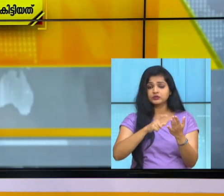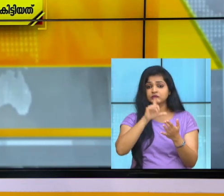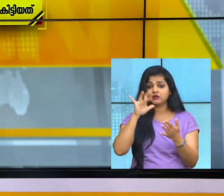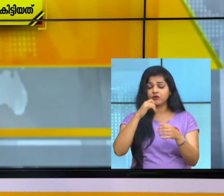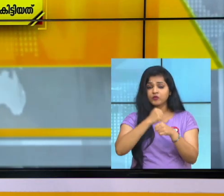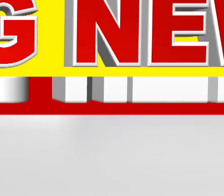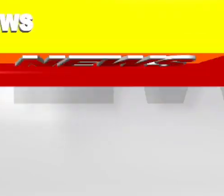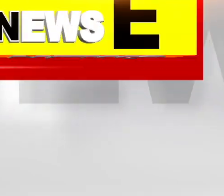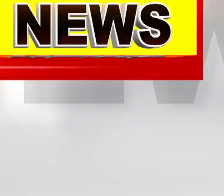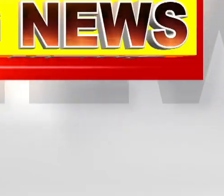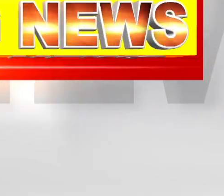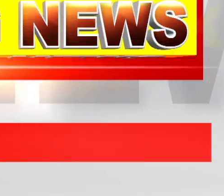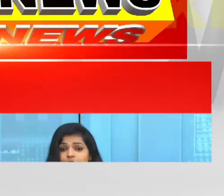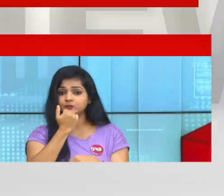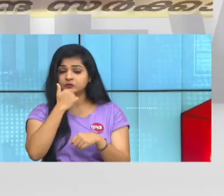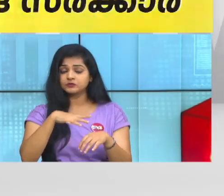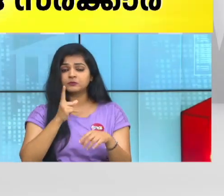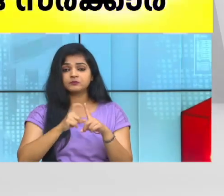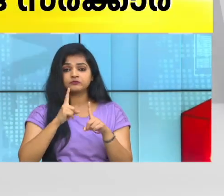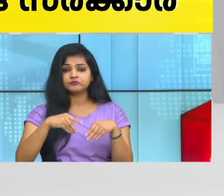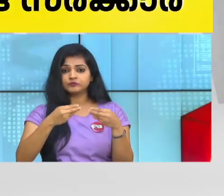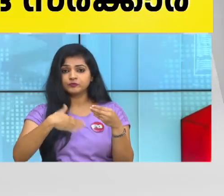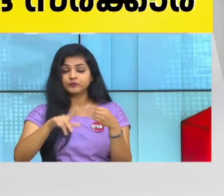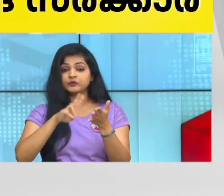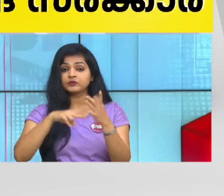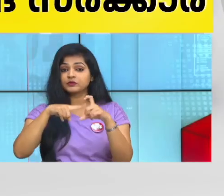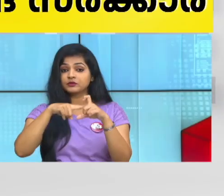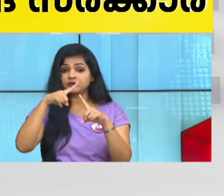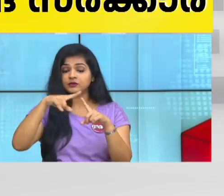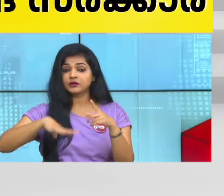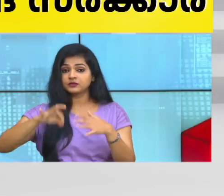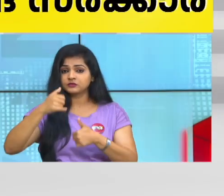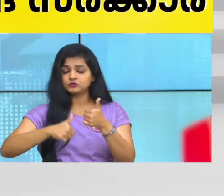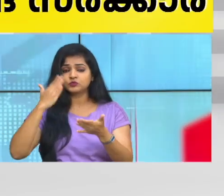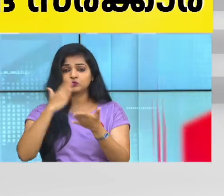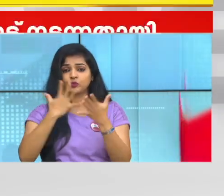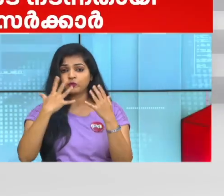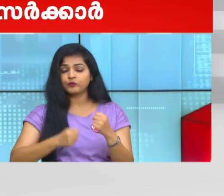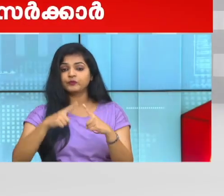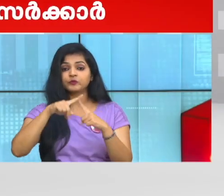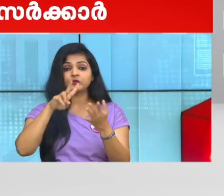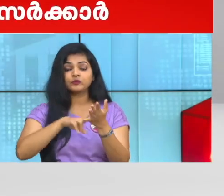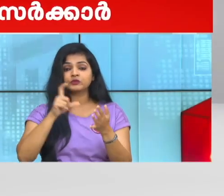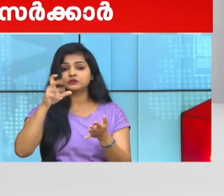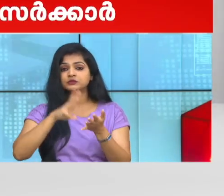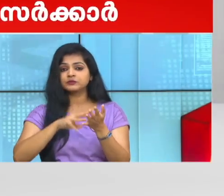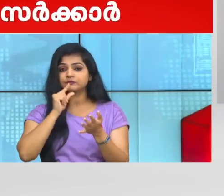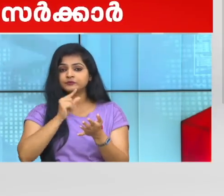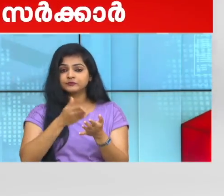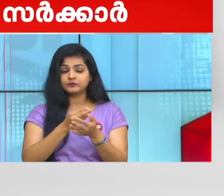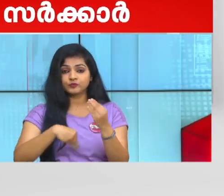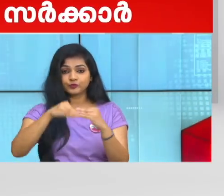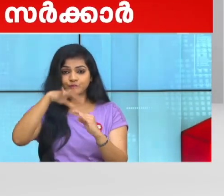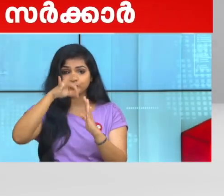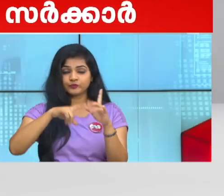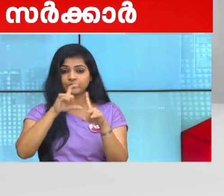കുറ്റക്കാരെ വെറുതെ വിടില്ല എന്നും കേന്ദ്രമന്ത്രി വ്യക്തമാക്കി. നീറ്റ് പരീക്ഷ നിർത്തലാക്കണമെന്ന് ആവർത്തിച്ച് തമിഴ്നാട് മുഖ്യമന്ത്രി MK സ്റ്റാലിനും രംഗത്തെത്തി. നിതിൻ അംബുജൻ ചേരുന്നുണ്ട്